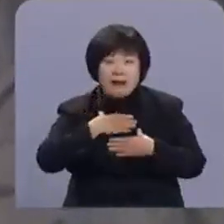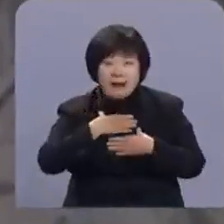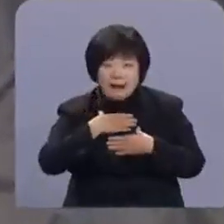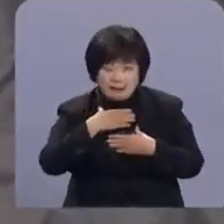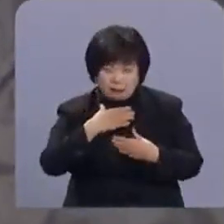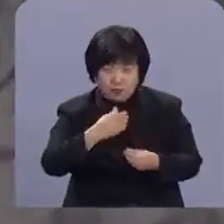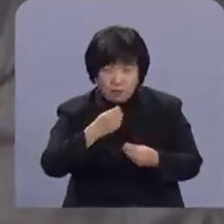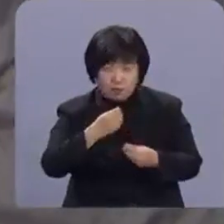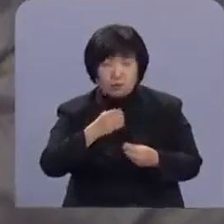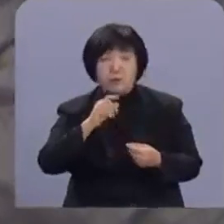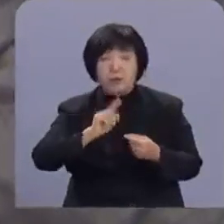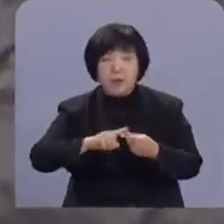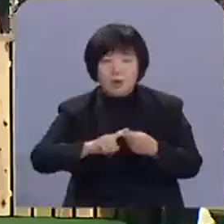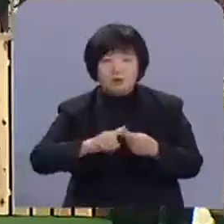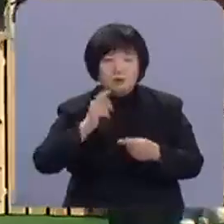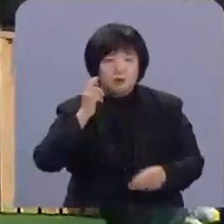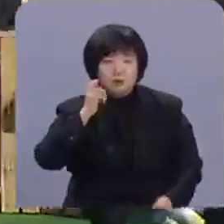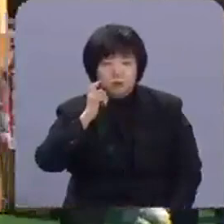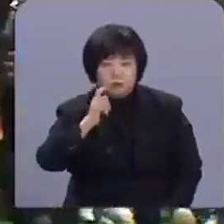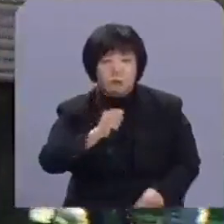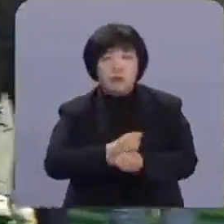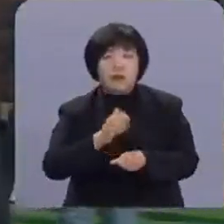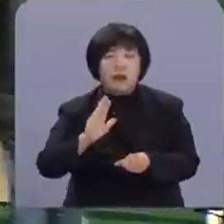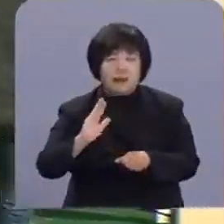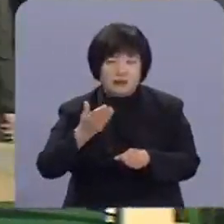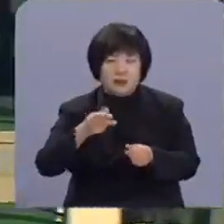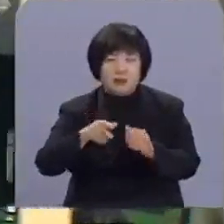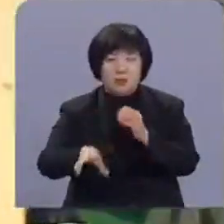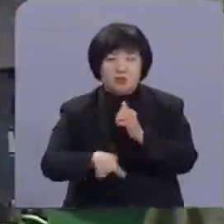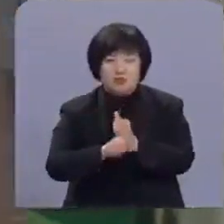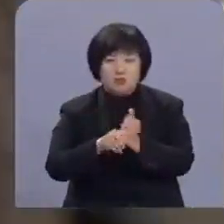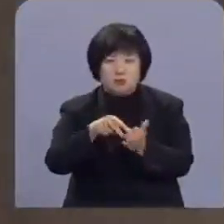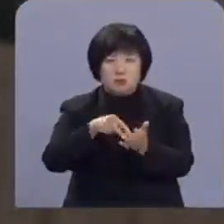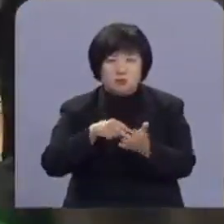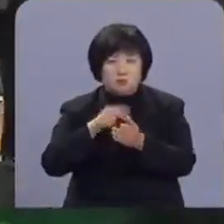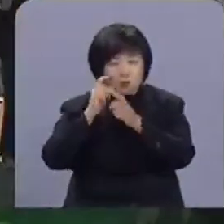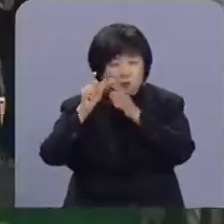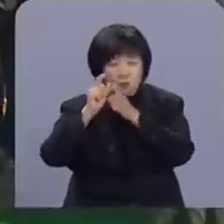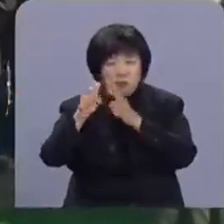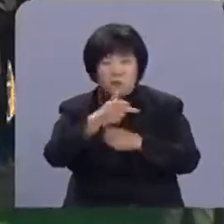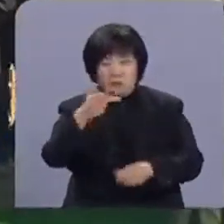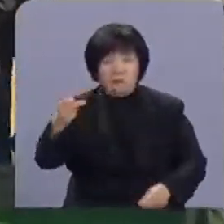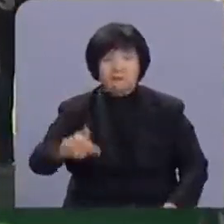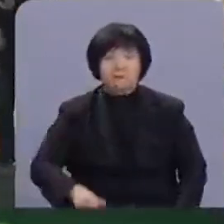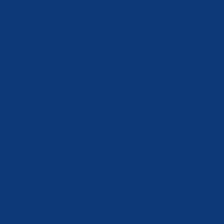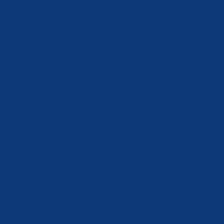멀리해야 하는 주최 측의 고민이 깊어지고 있습니다. KBS 뉴스 정민규입니다.